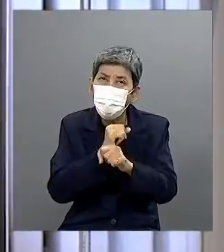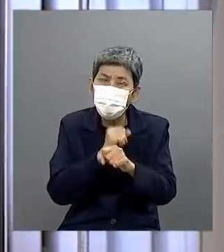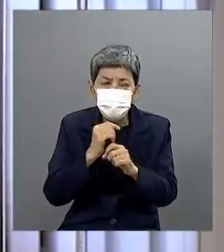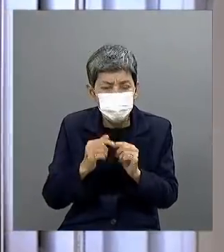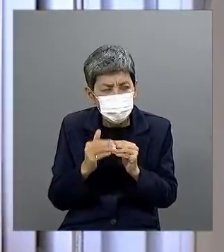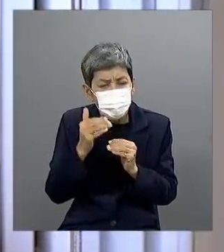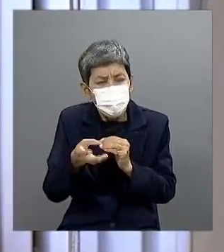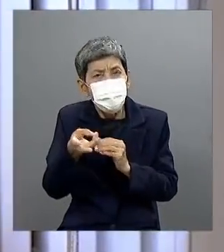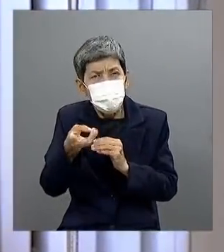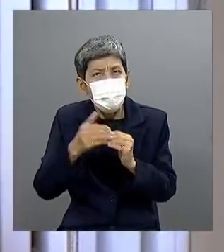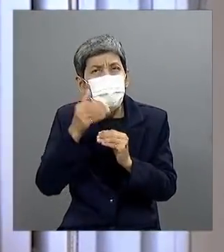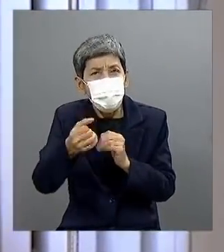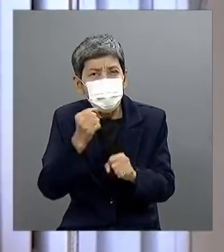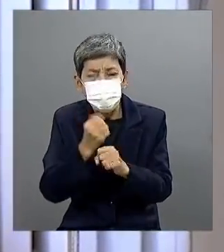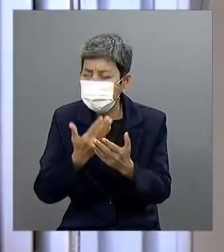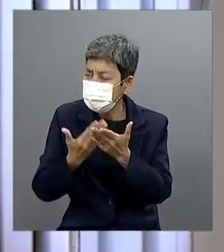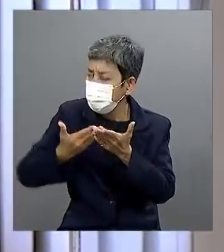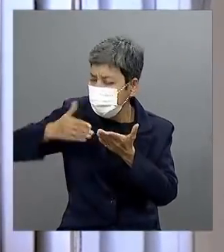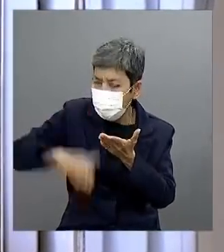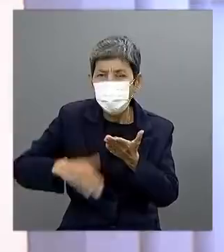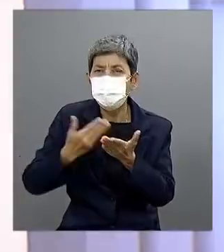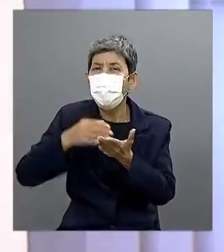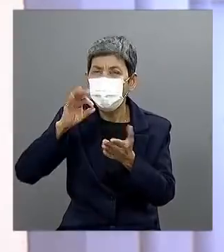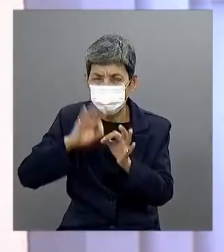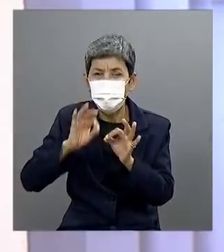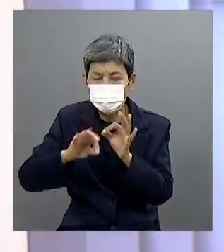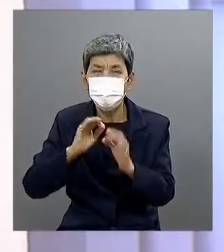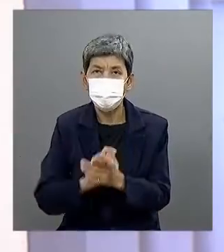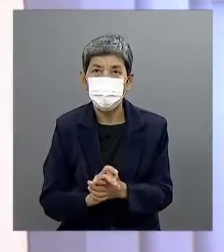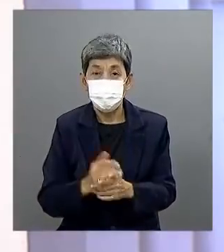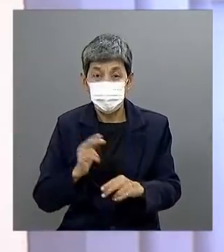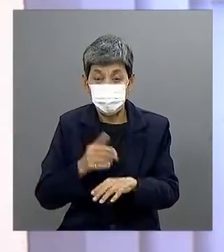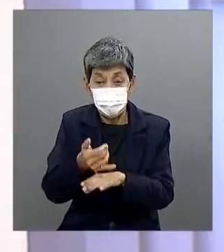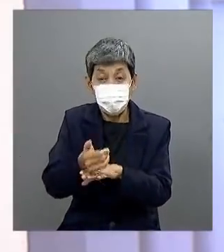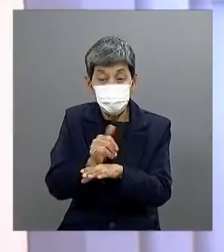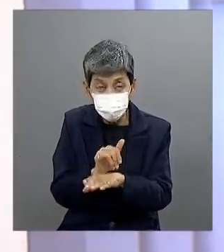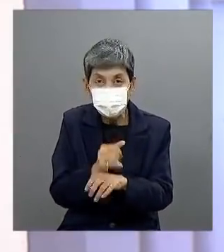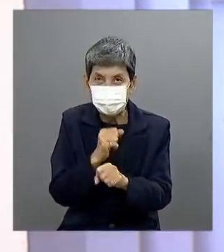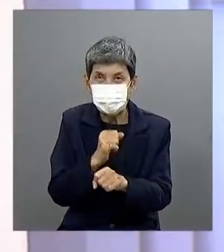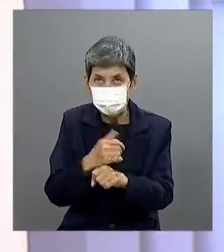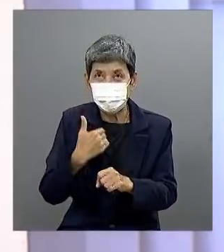คแบบอีโคอะไรอย่างเงี้ยฮะ คือจากเดิมที่เป็นอีโคโนมี่แล้วเราจะมี